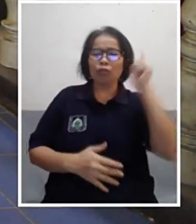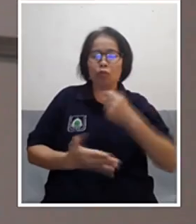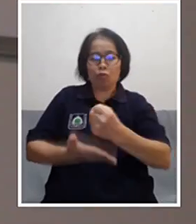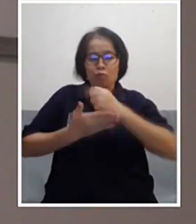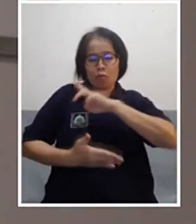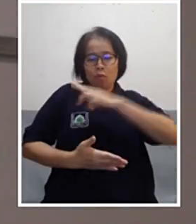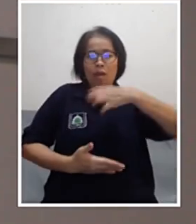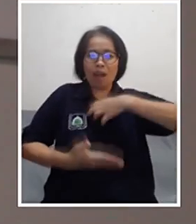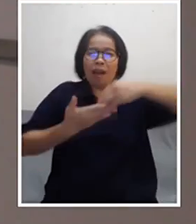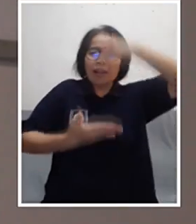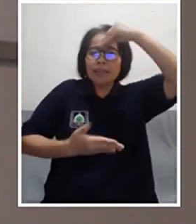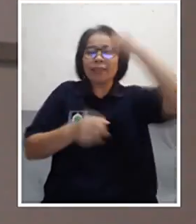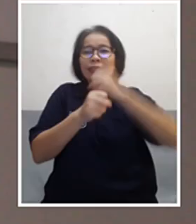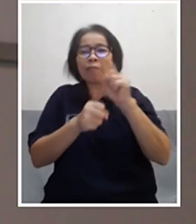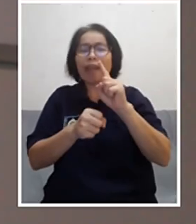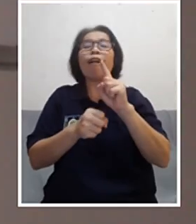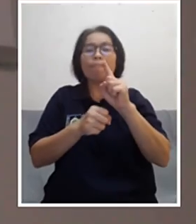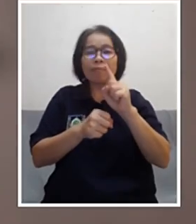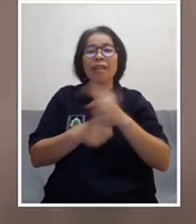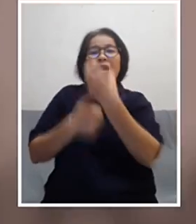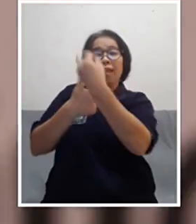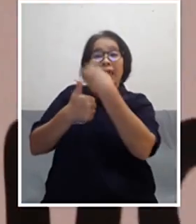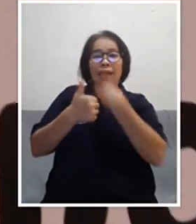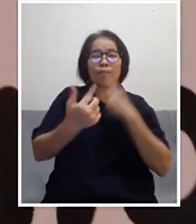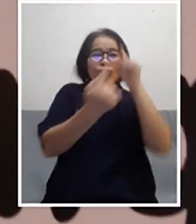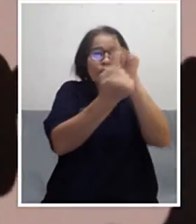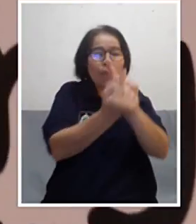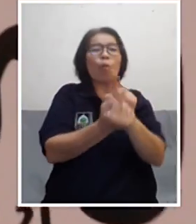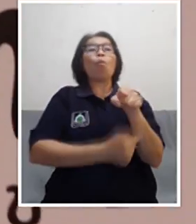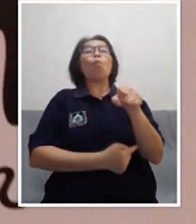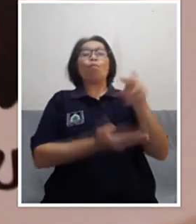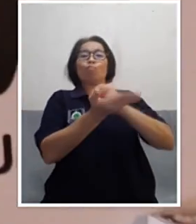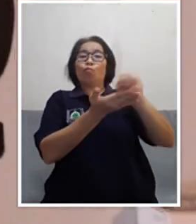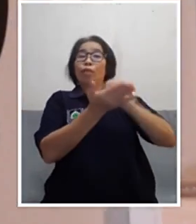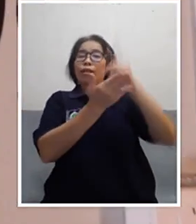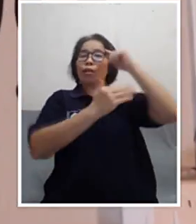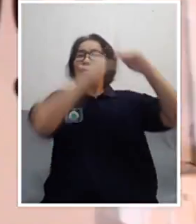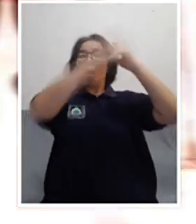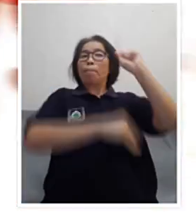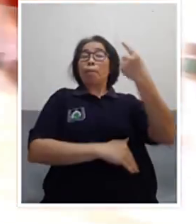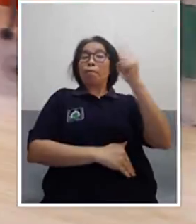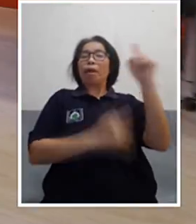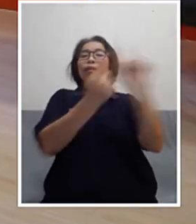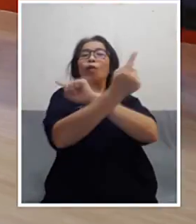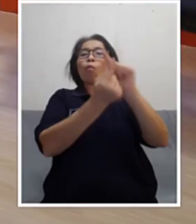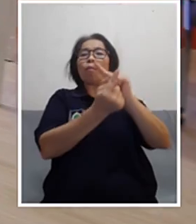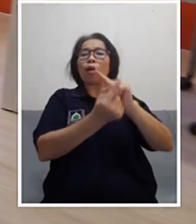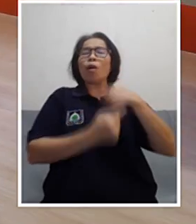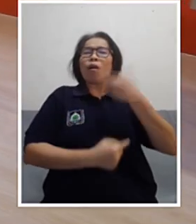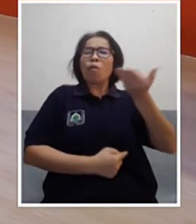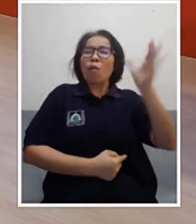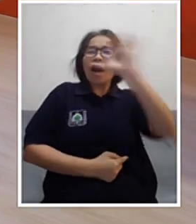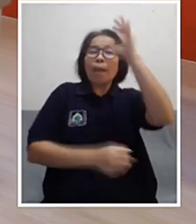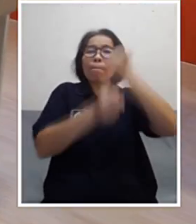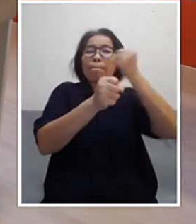างเรียนพี่ผู้พันพลดอนเขาก็เลยแนะนำให้รู้จักกับมูลนิธินวัตกรรมทางสังคมครับให้เขาช่วยหางานให้กับเราระหว่างการเรียน